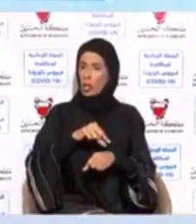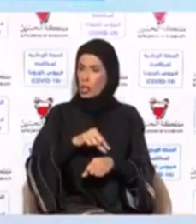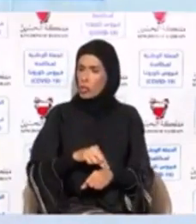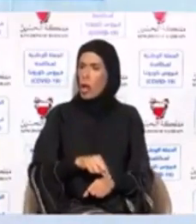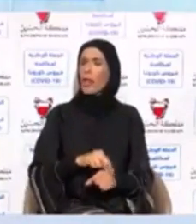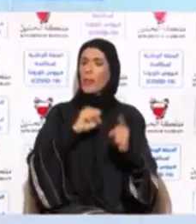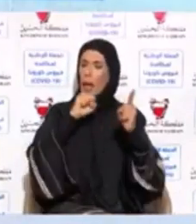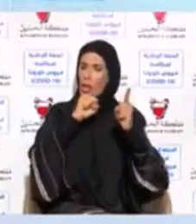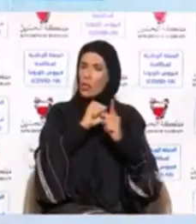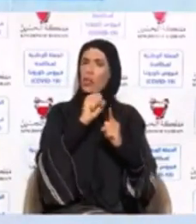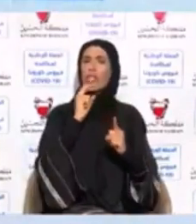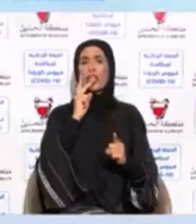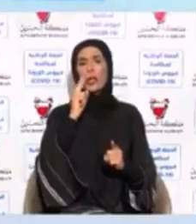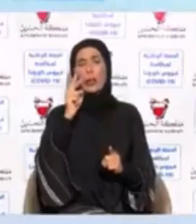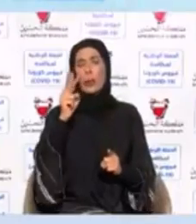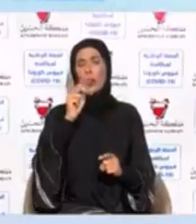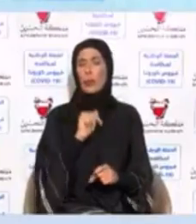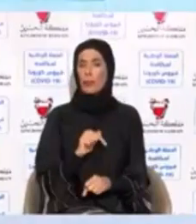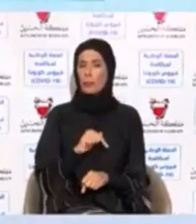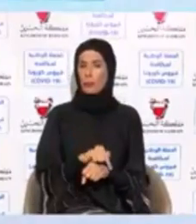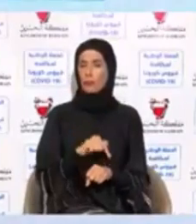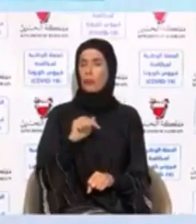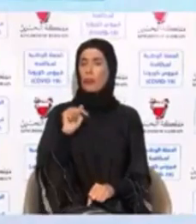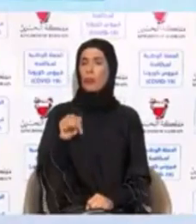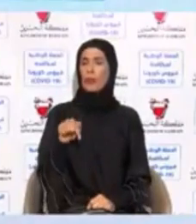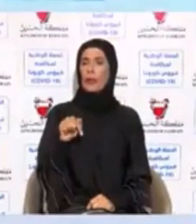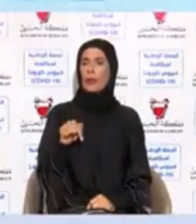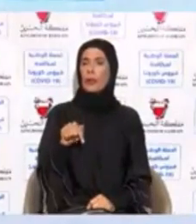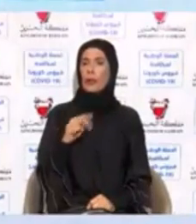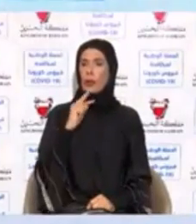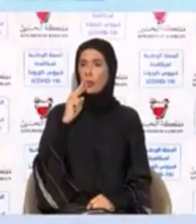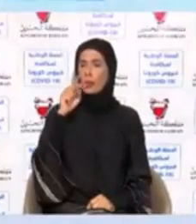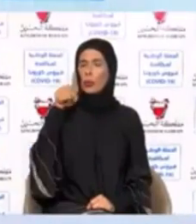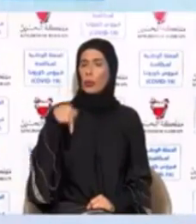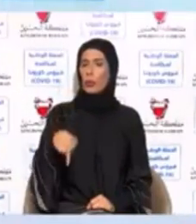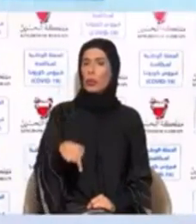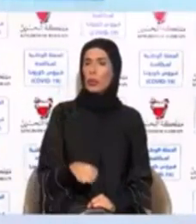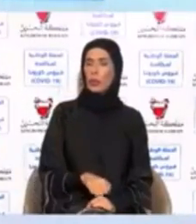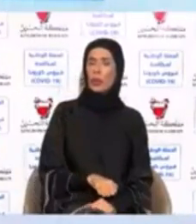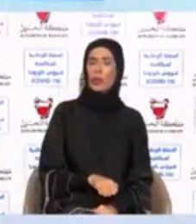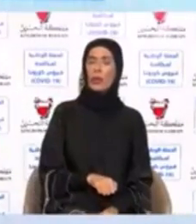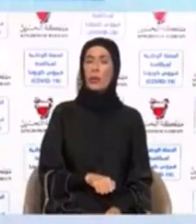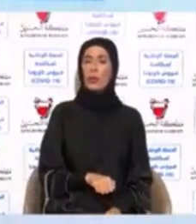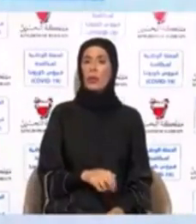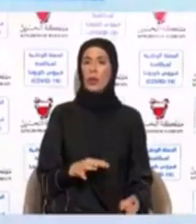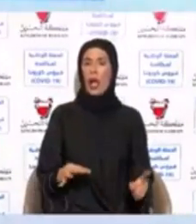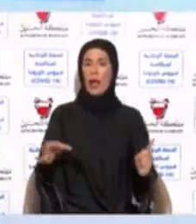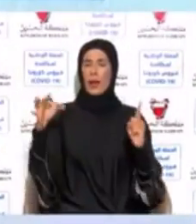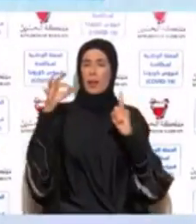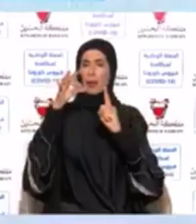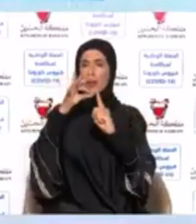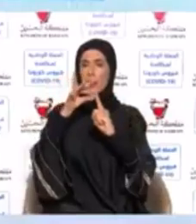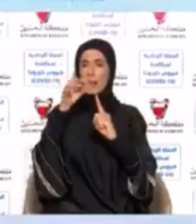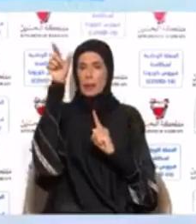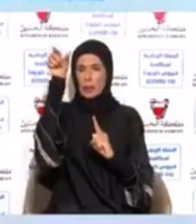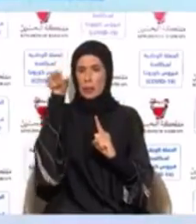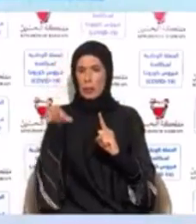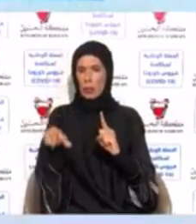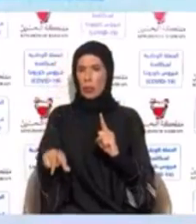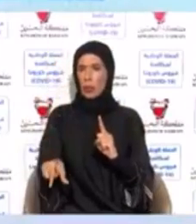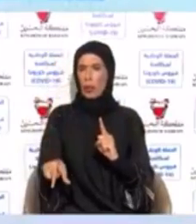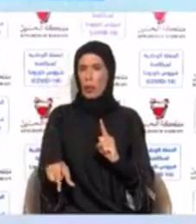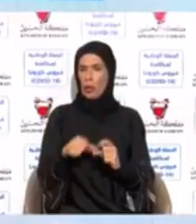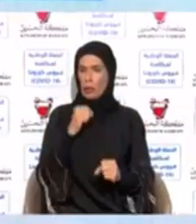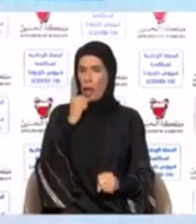مجاله وتخصصه في هذه اللحظة، وأكرر في هذه اللحظة، ليس من هدف أي شخص أن